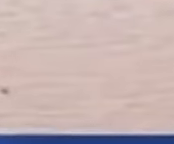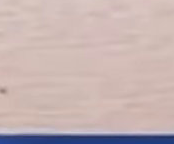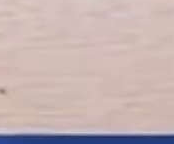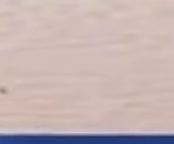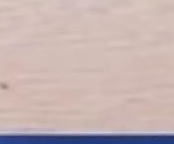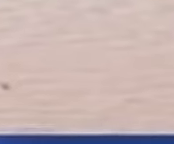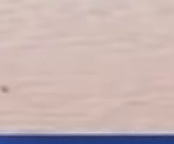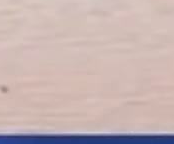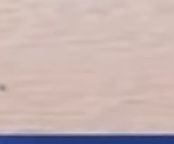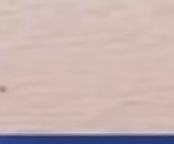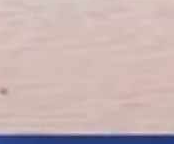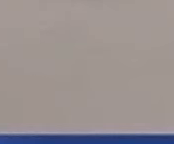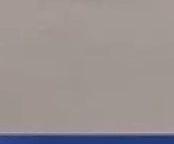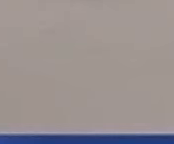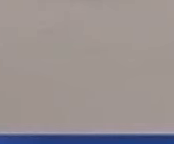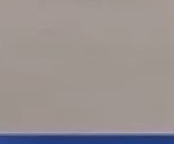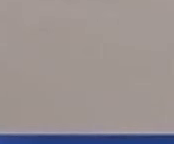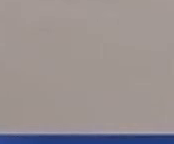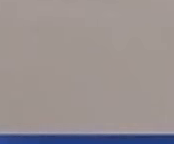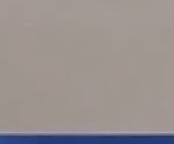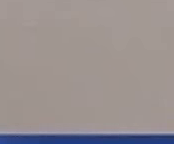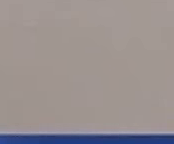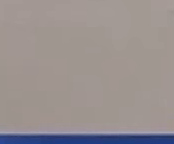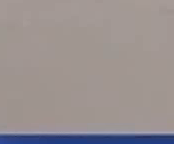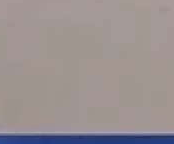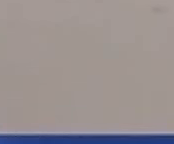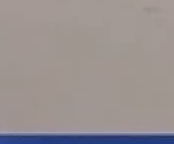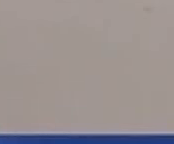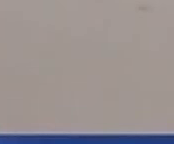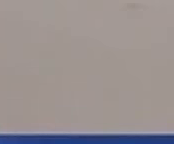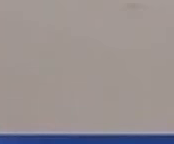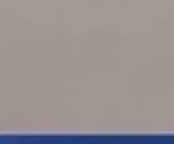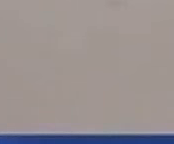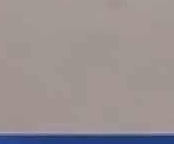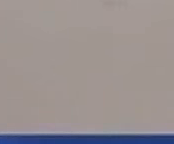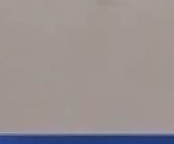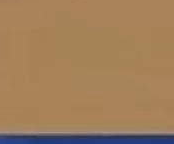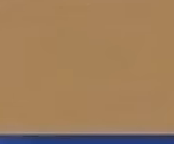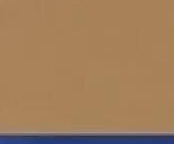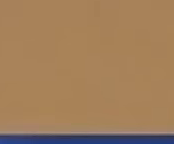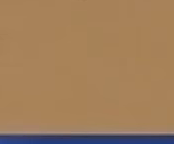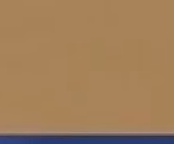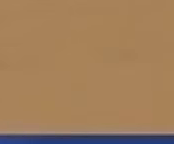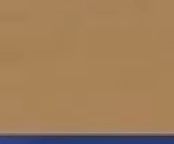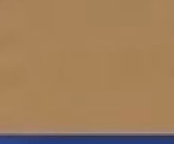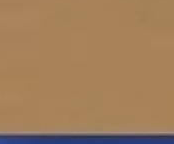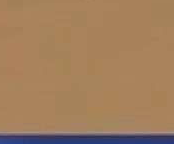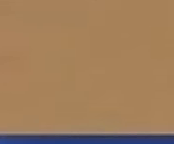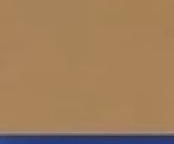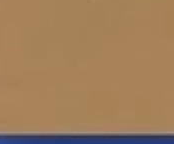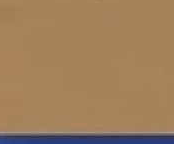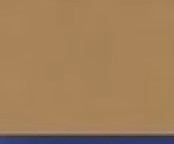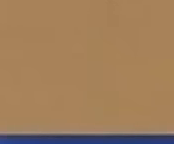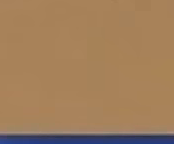The recent rains experienced in the area has seemingly spread the hazard to new areas as the contaminated